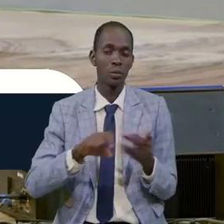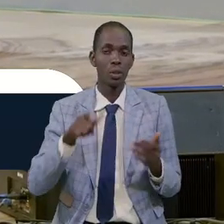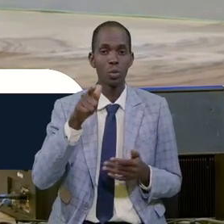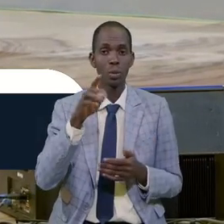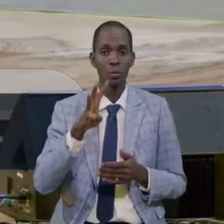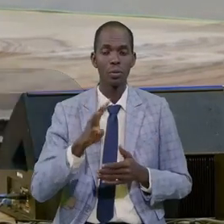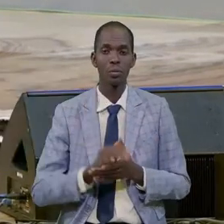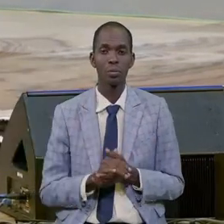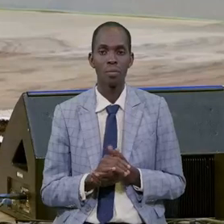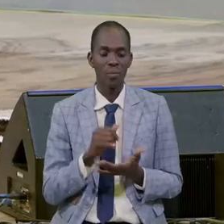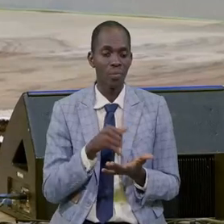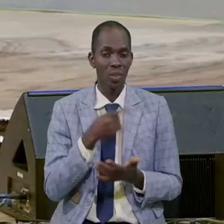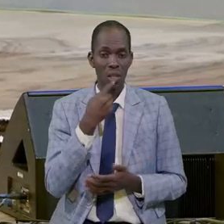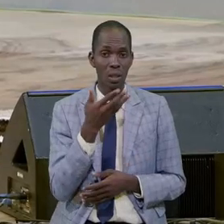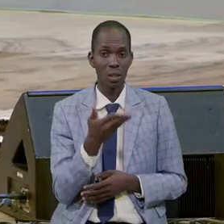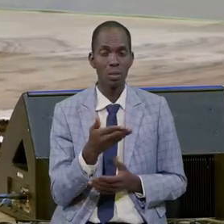24.